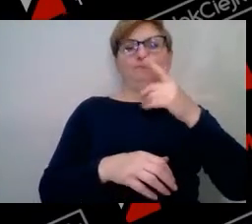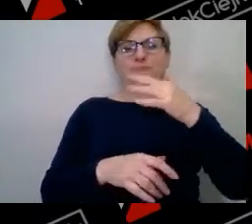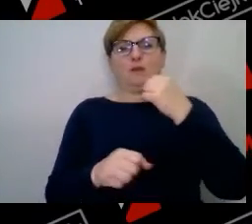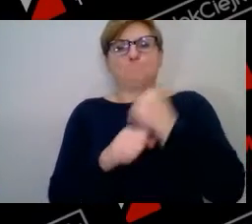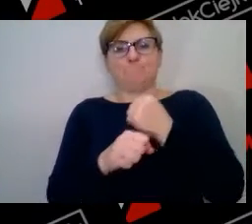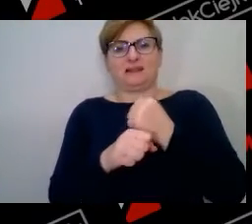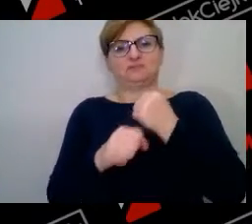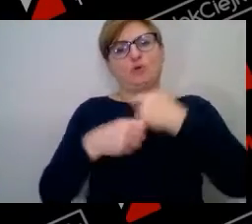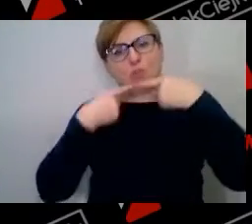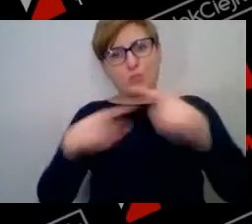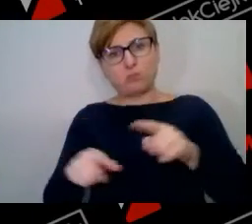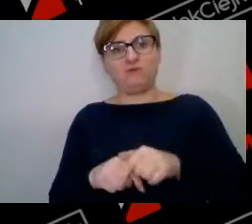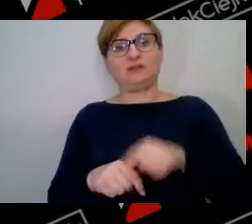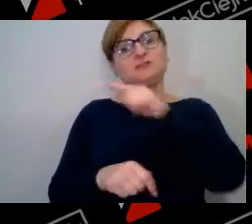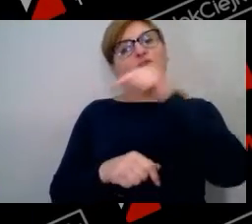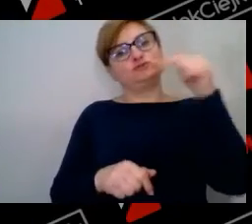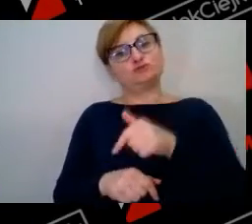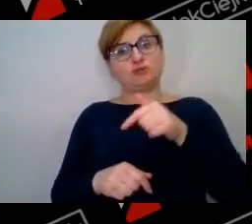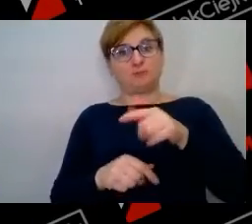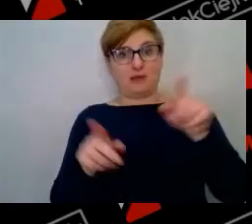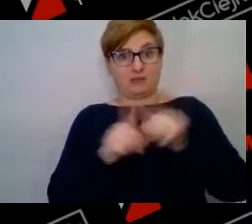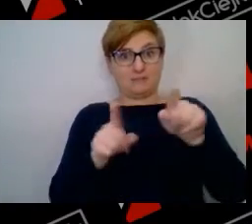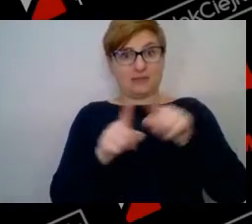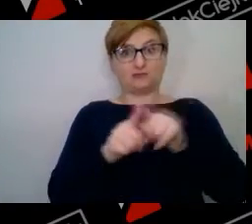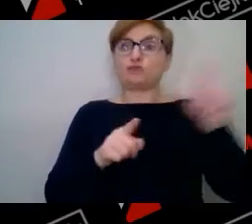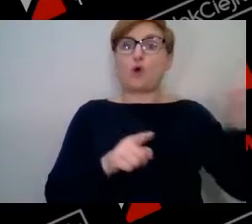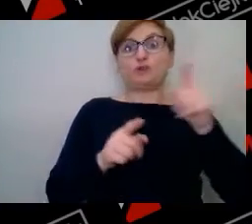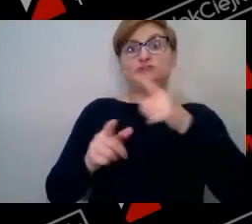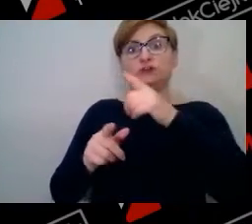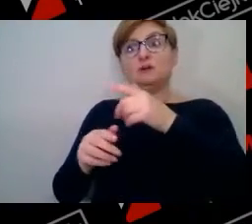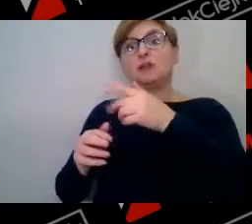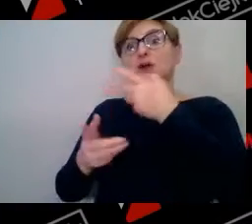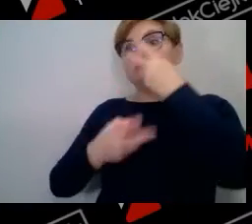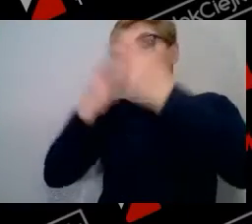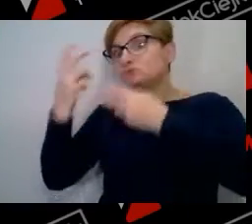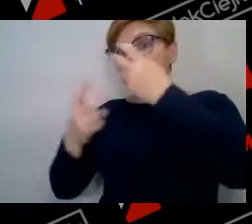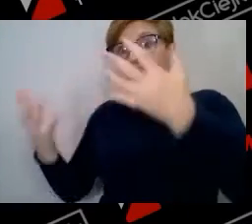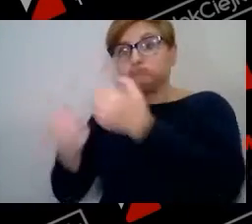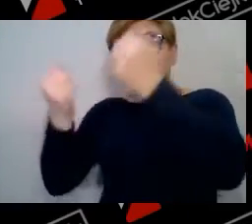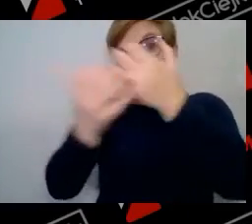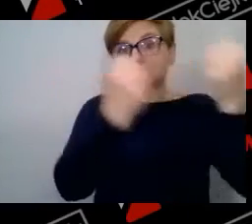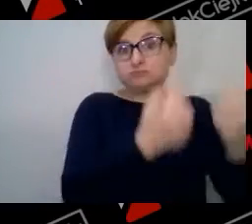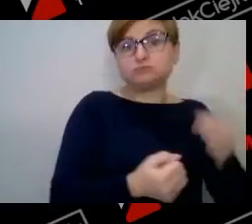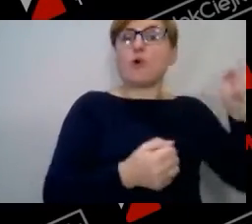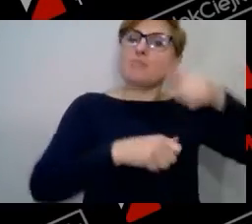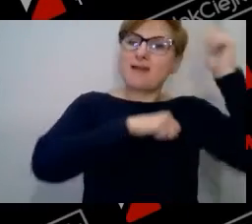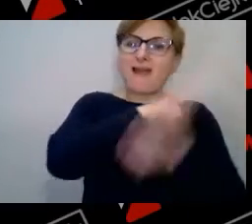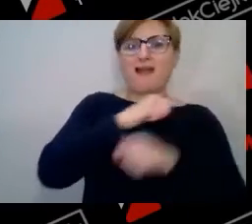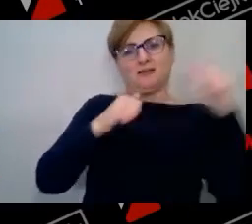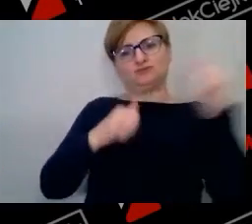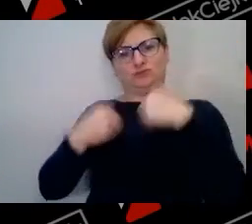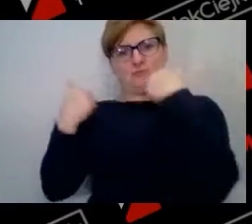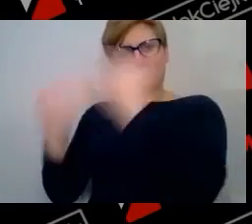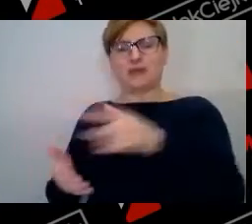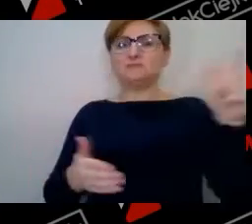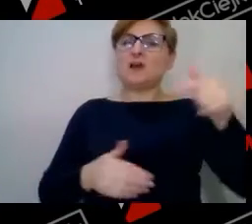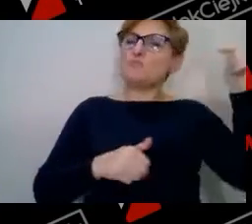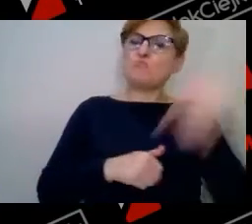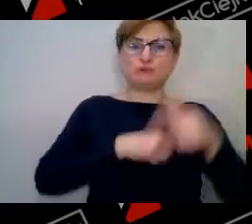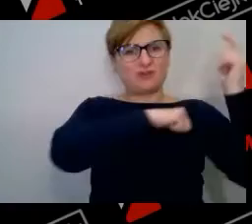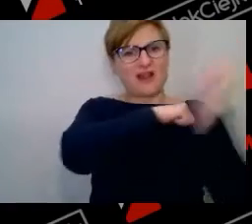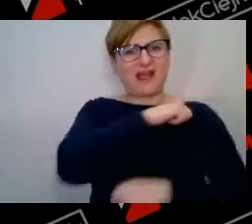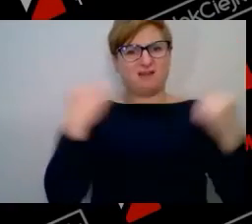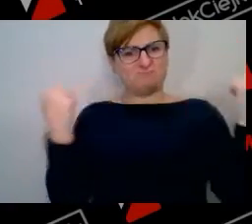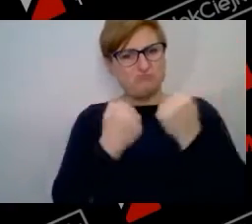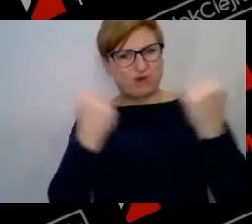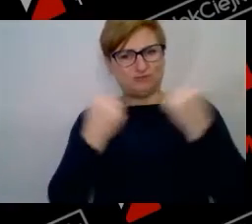Za unikanie, tak by była w stanie wychwytywać i karać pracodawców za unikanie kodeksowych umów. I kary te muszą być dolegliwe. Osoby pracujące